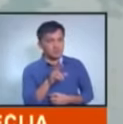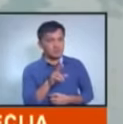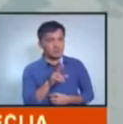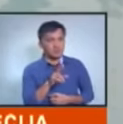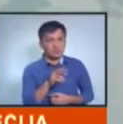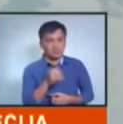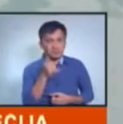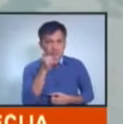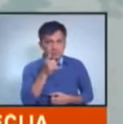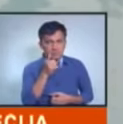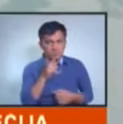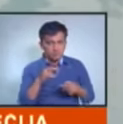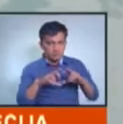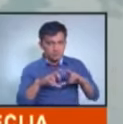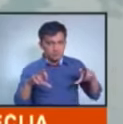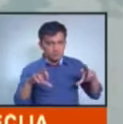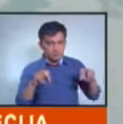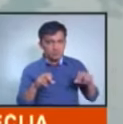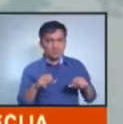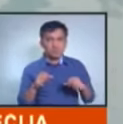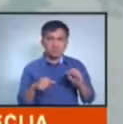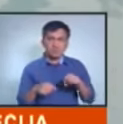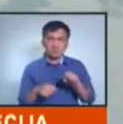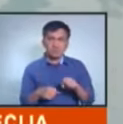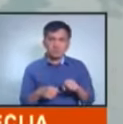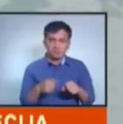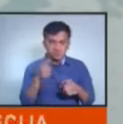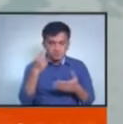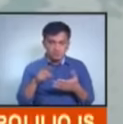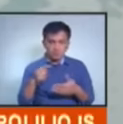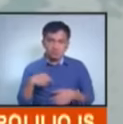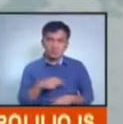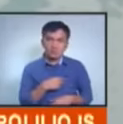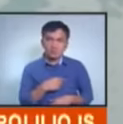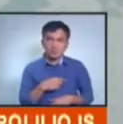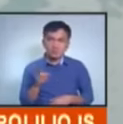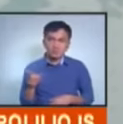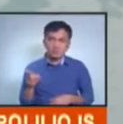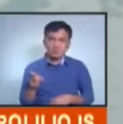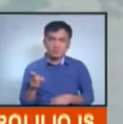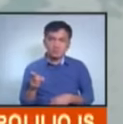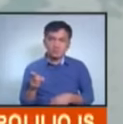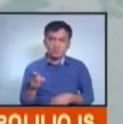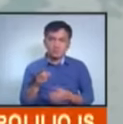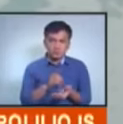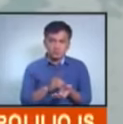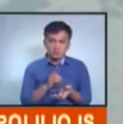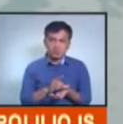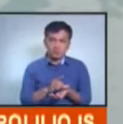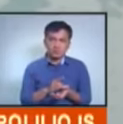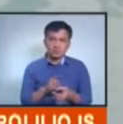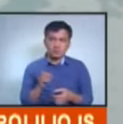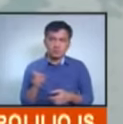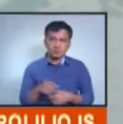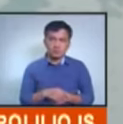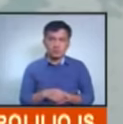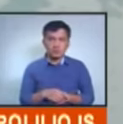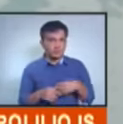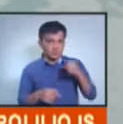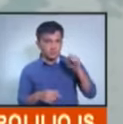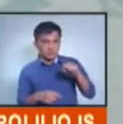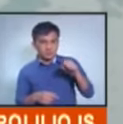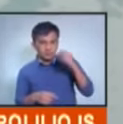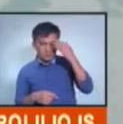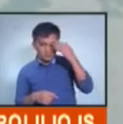Nakuha niyo po yung plate number, ano po? Opo, opo. Kasi na-check na rin po namin na siya po pala isang doktor. Opo. Hindi ko naman po